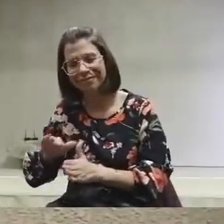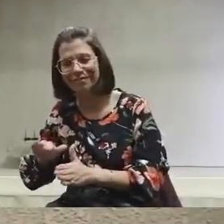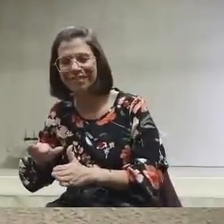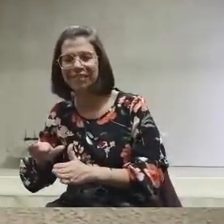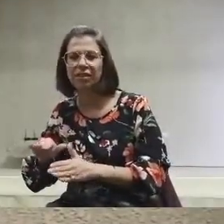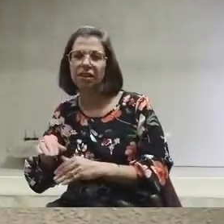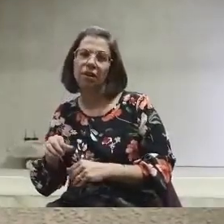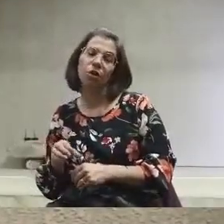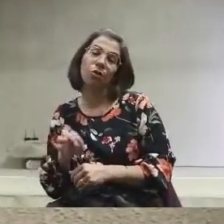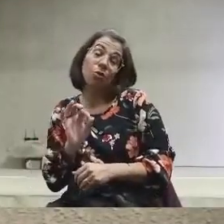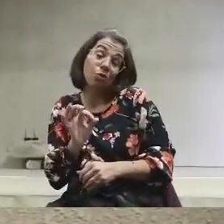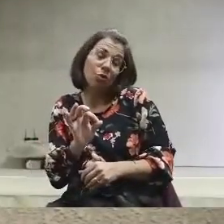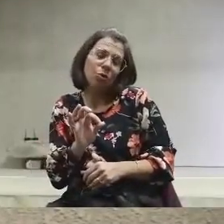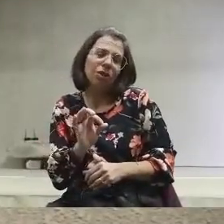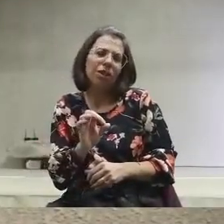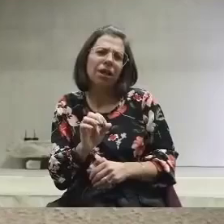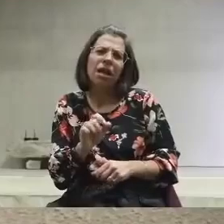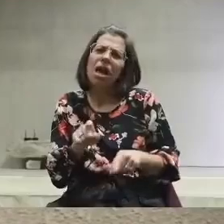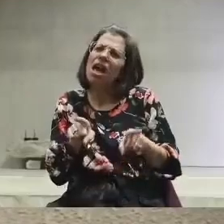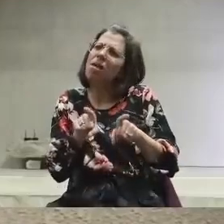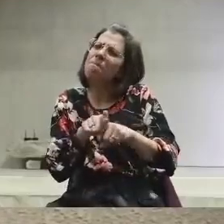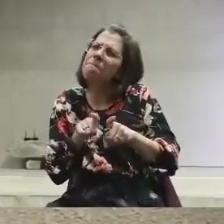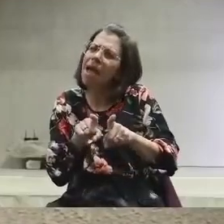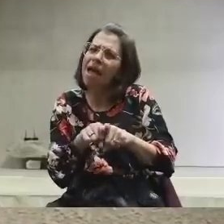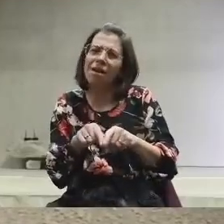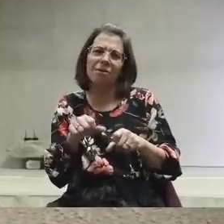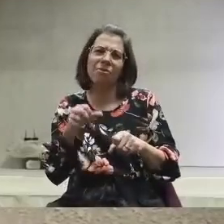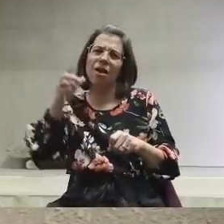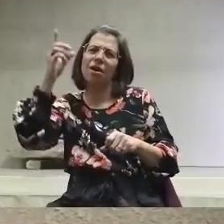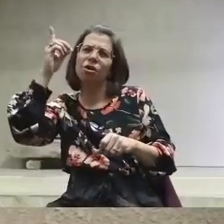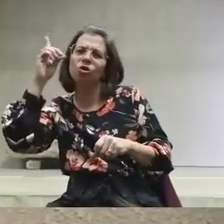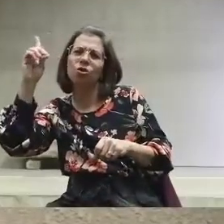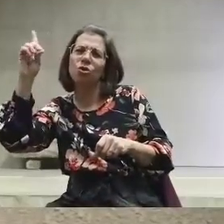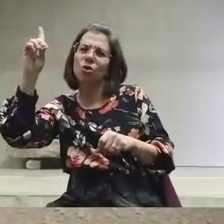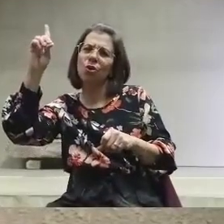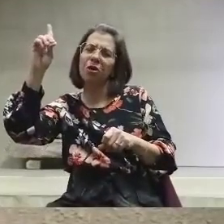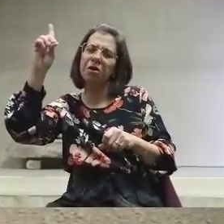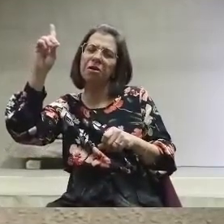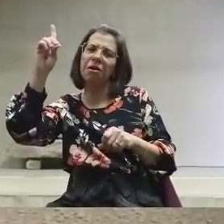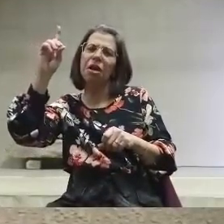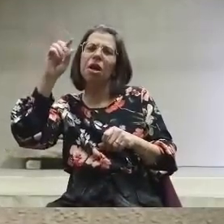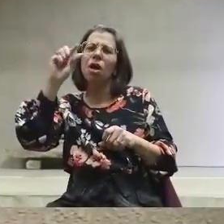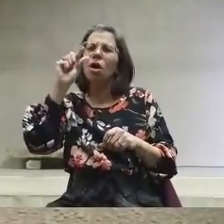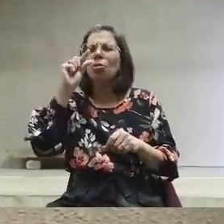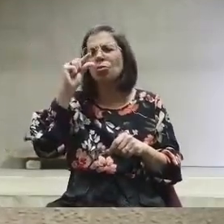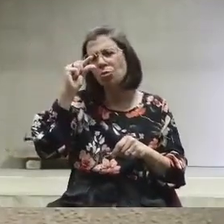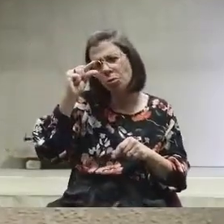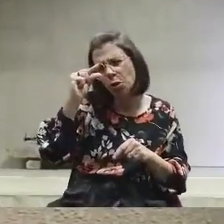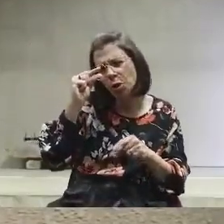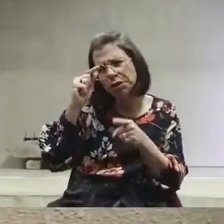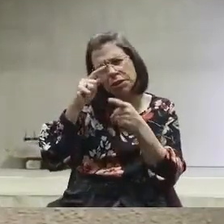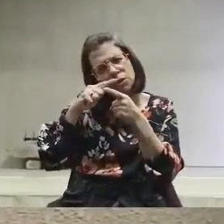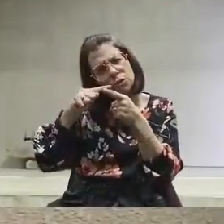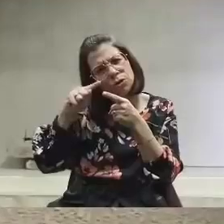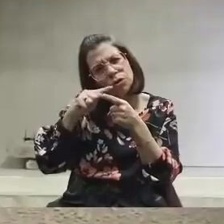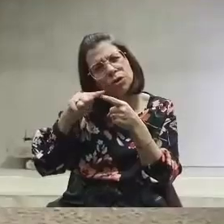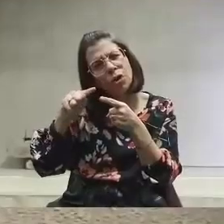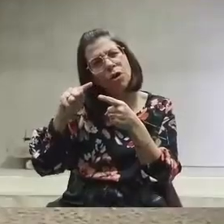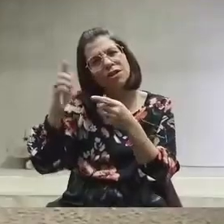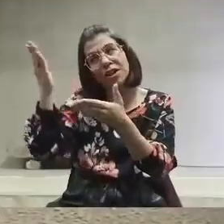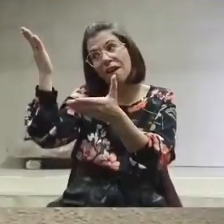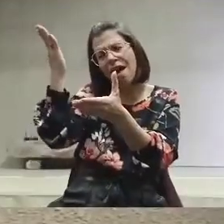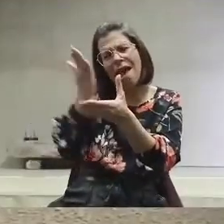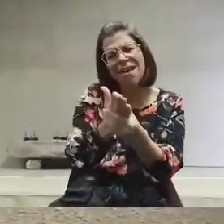été guéri de ça, j'ai été guéri d'une petite migraine, j'ai été guéri d'un rhume, voilà. Ça, on n'en parle pas. Alors, mais je